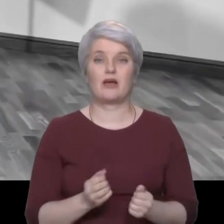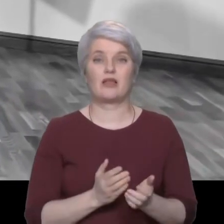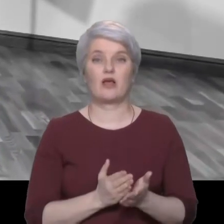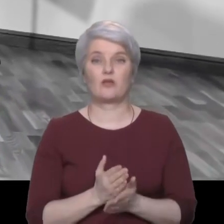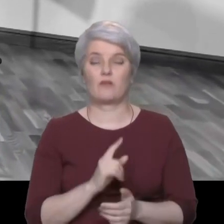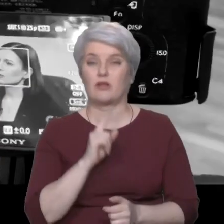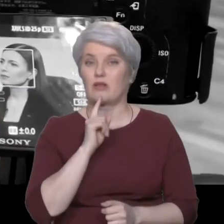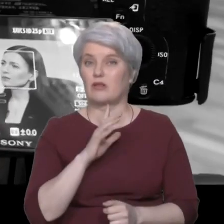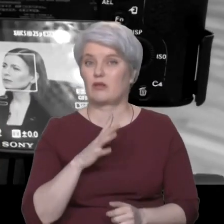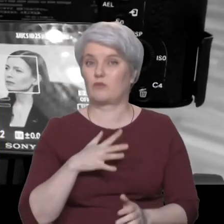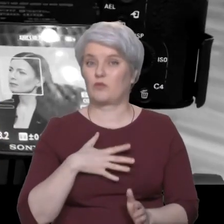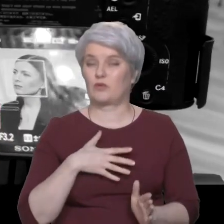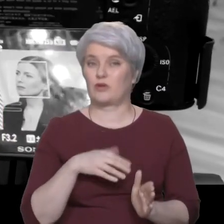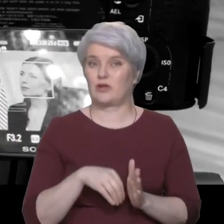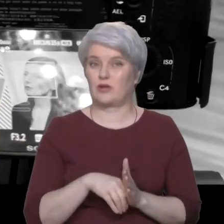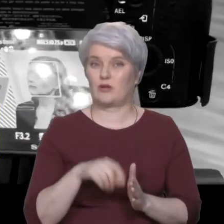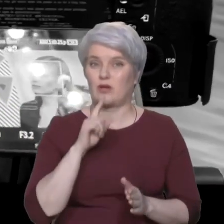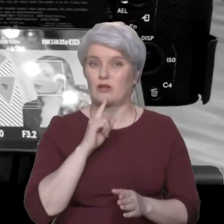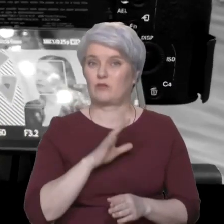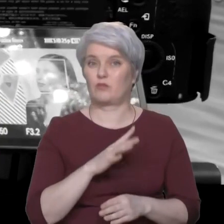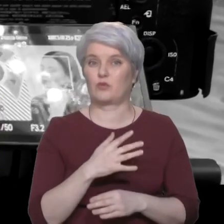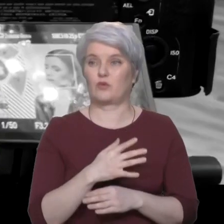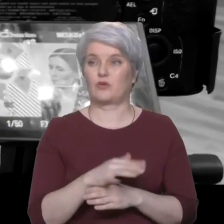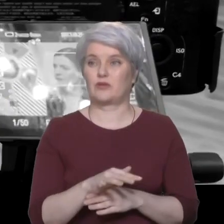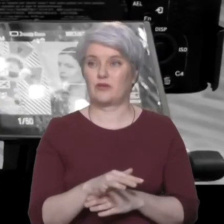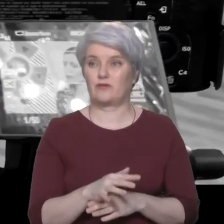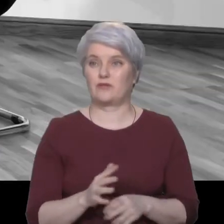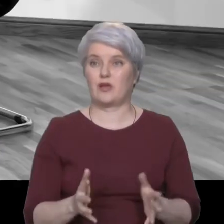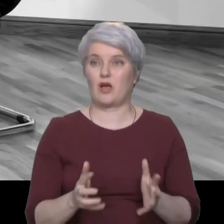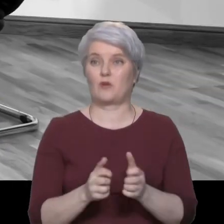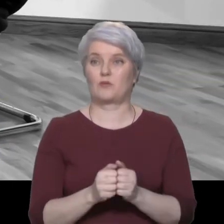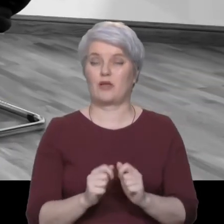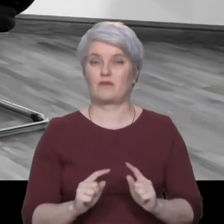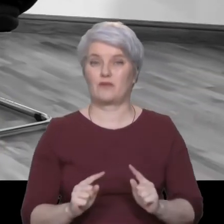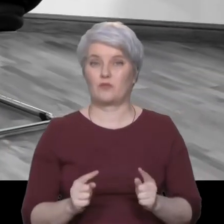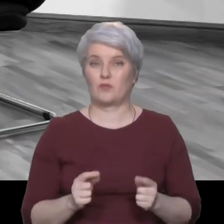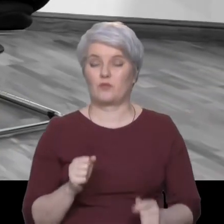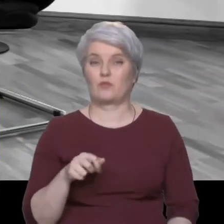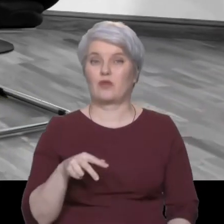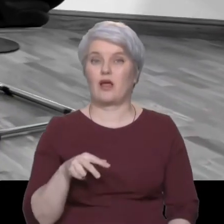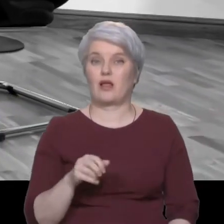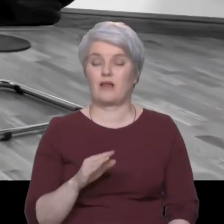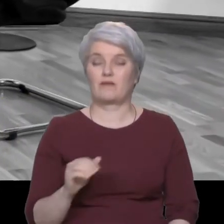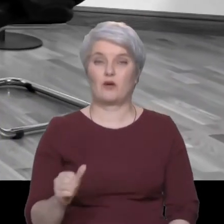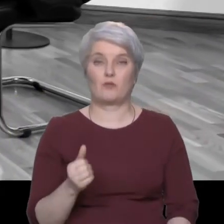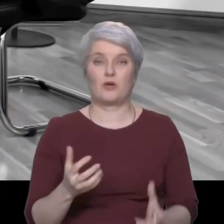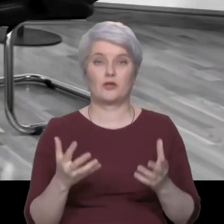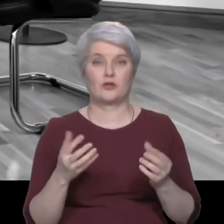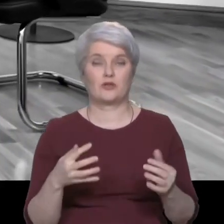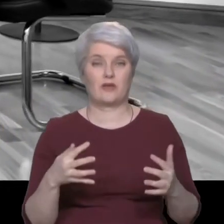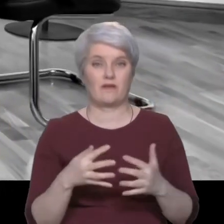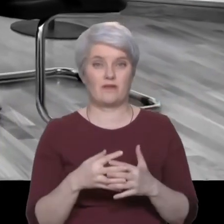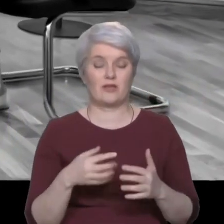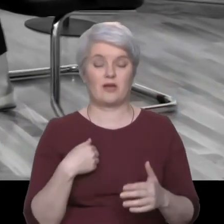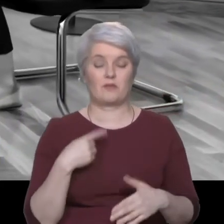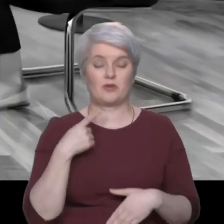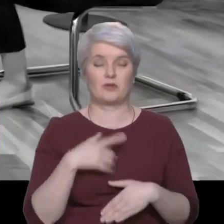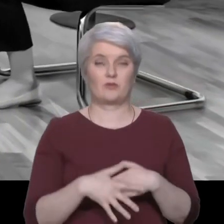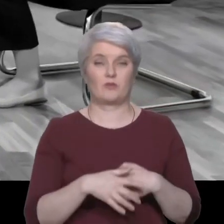що рятувальників не будуть розстрілювати, що рятувальників не будуть брати в полон. Але в перші дні війни ми зрозуміли, що російський